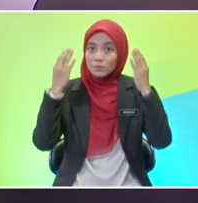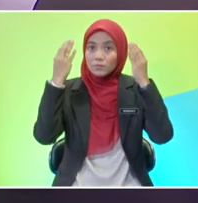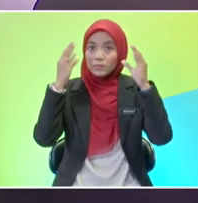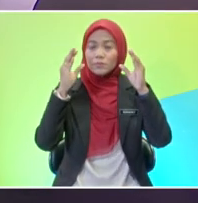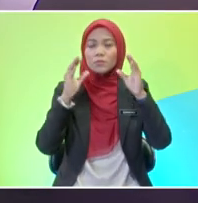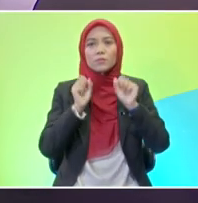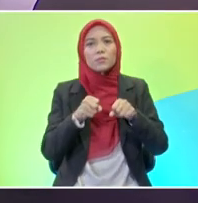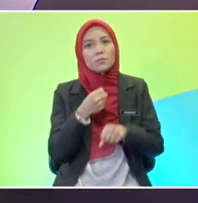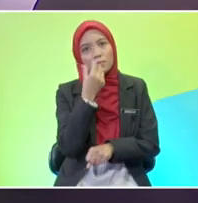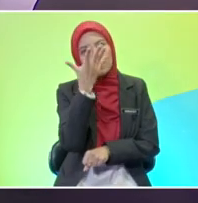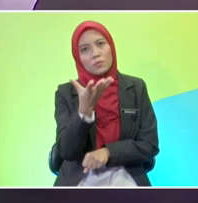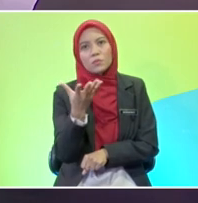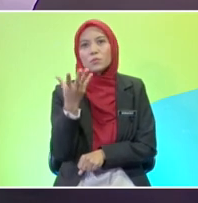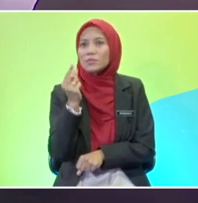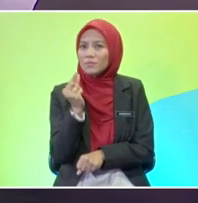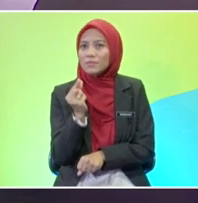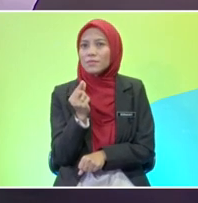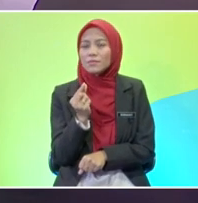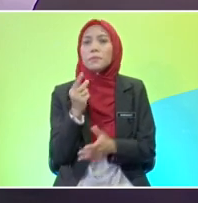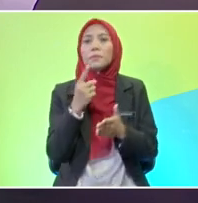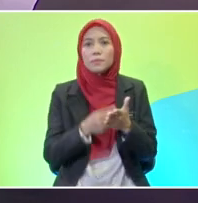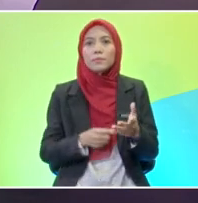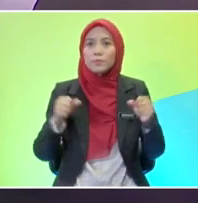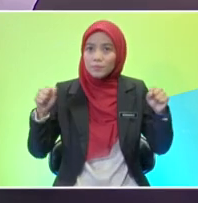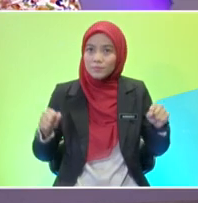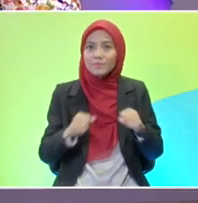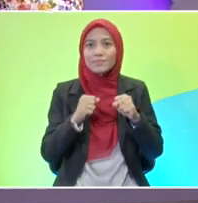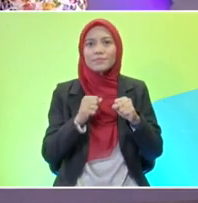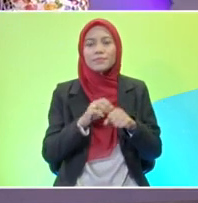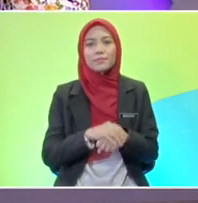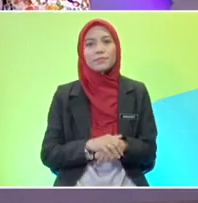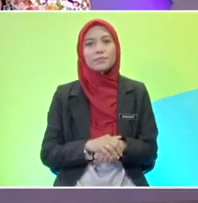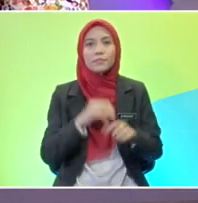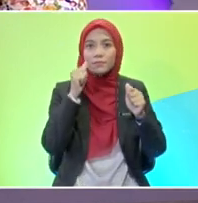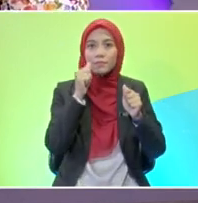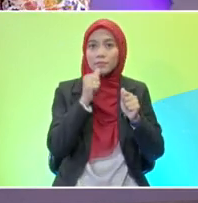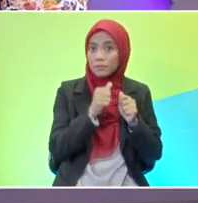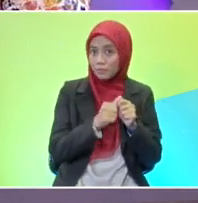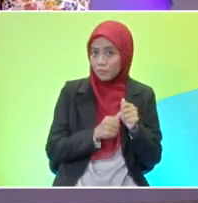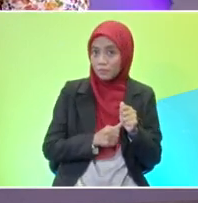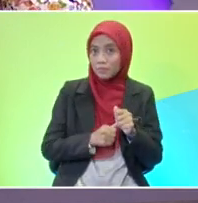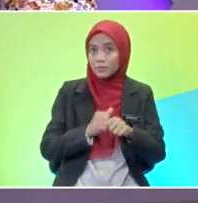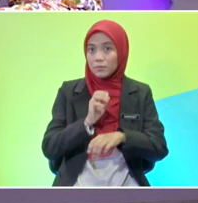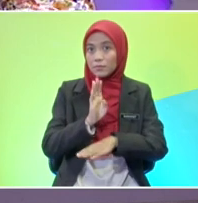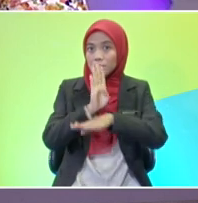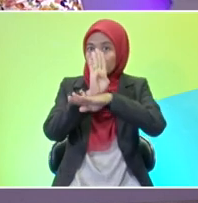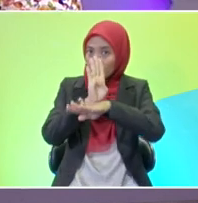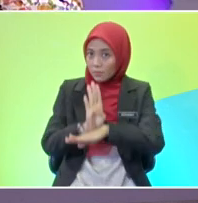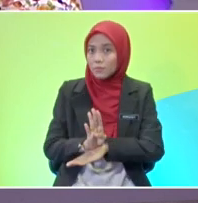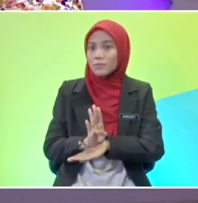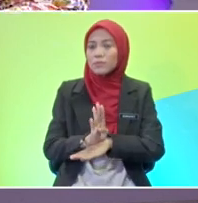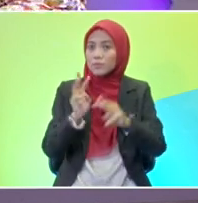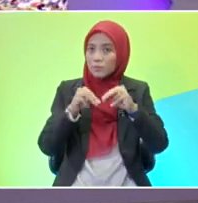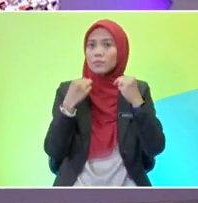mamiringkas Untuk persepsi seni ini setiap adat budaya sesuatu kaum